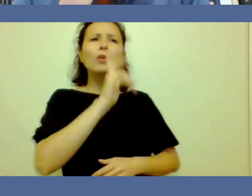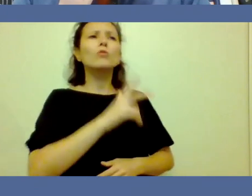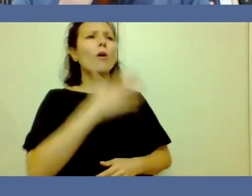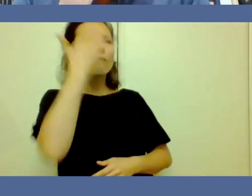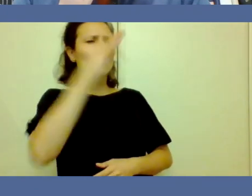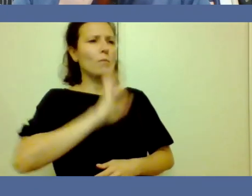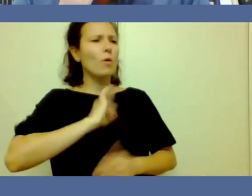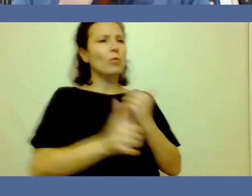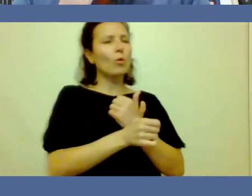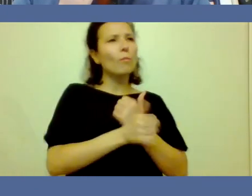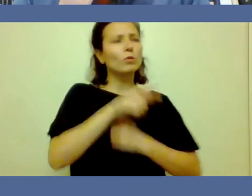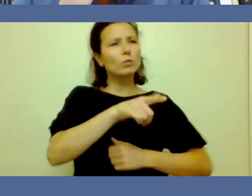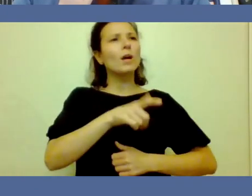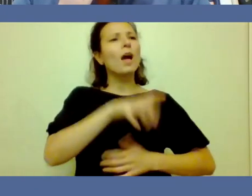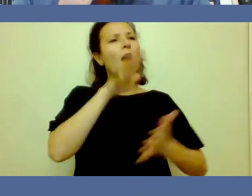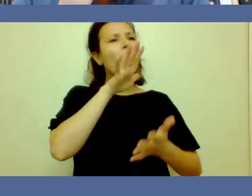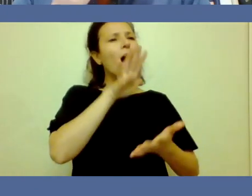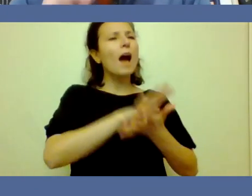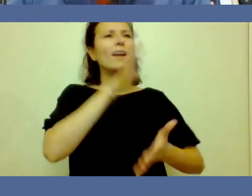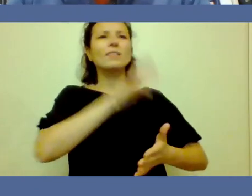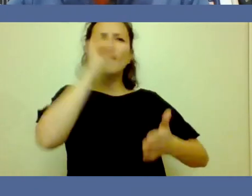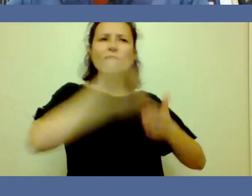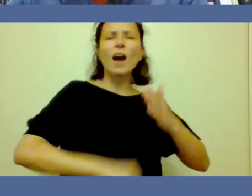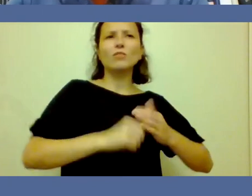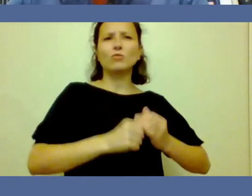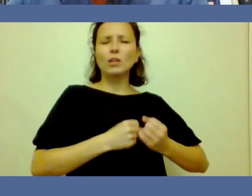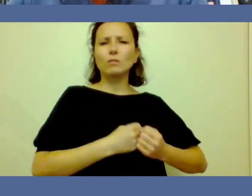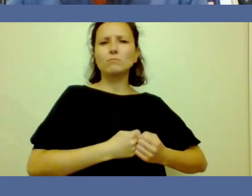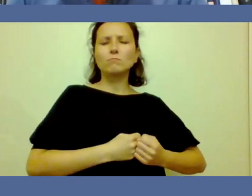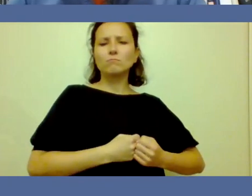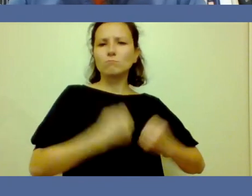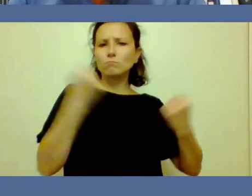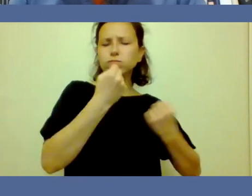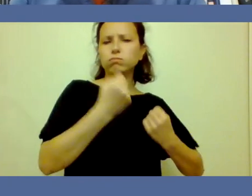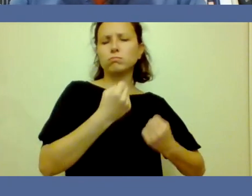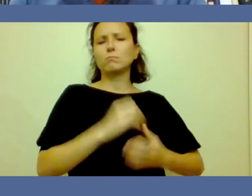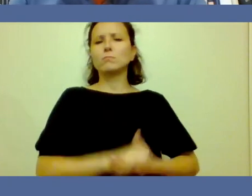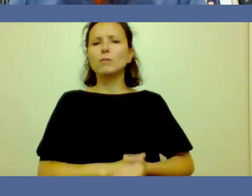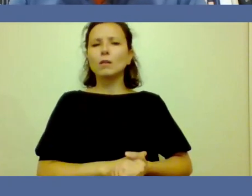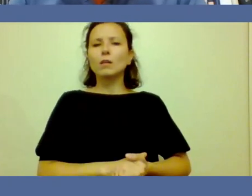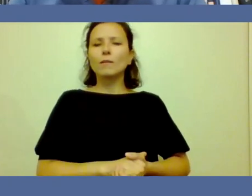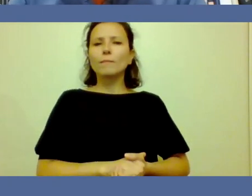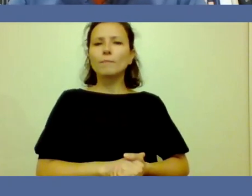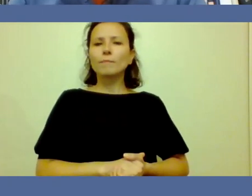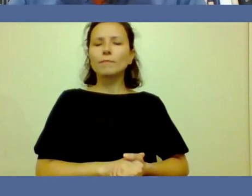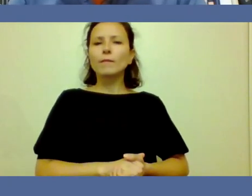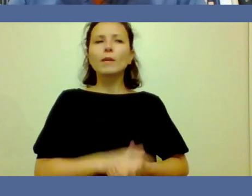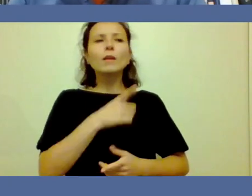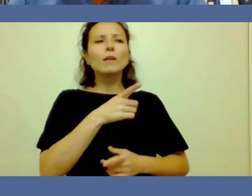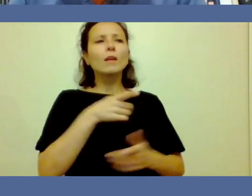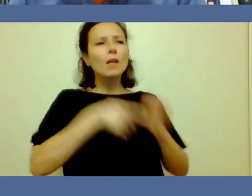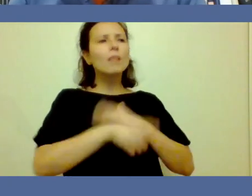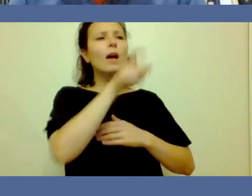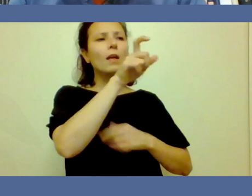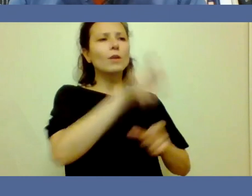no bym powiedziała, twardsze i takie mocno stąpające po ziemi. I dla nich ta krótsza forma, bo ja wychodzę